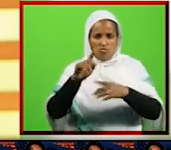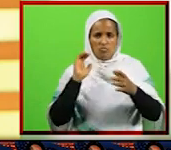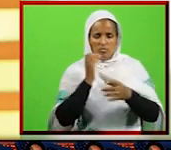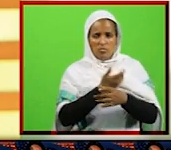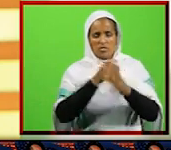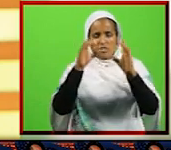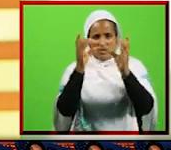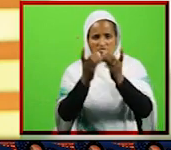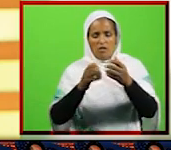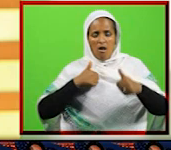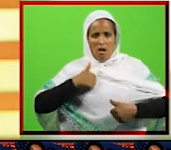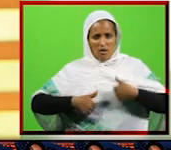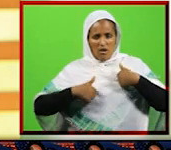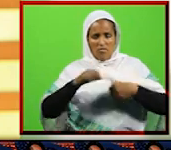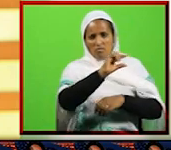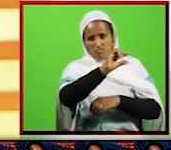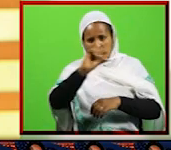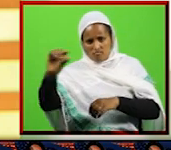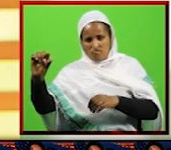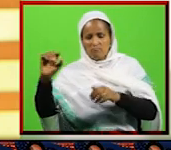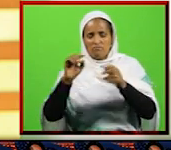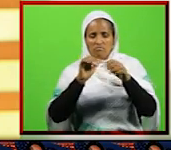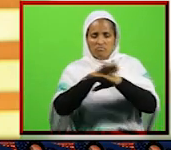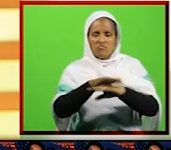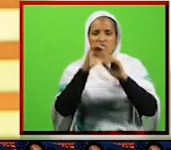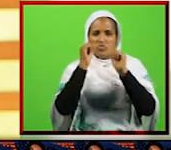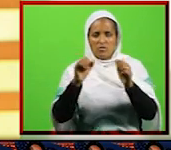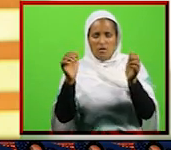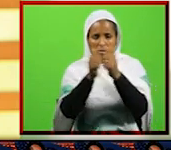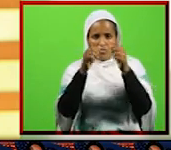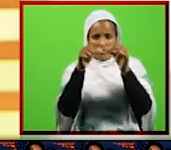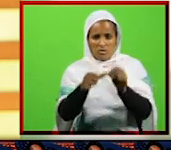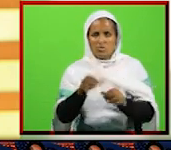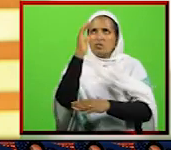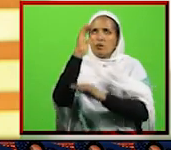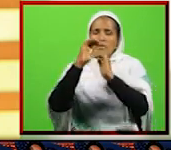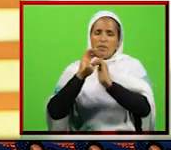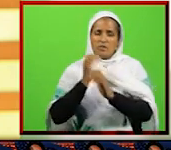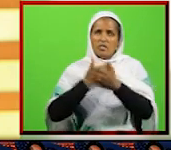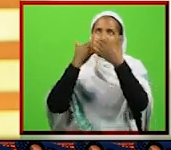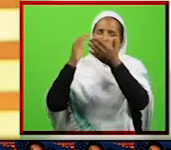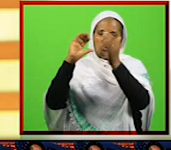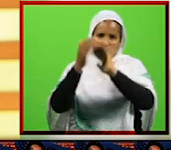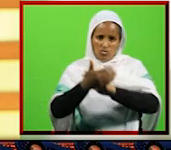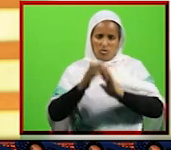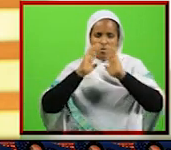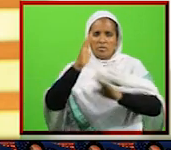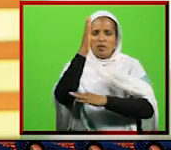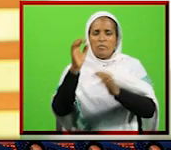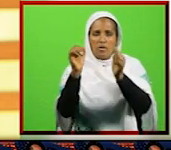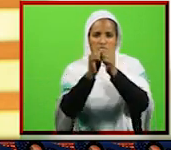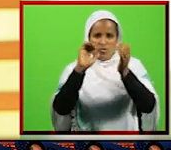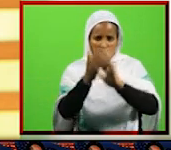ጥቆማ በዝግጅት ክፍላችን አድራሻ ልትልኩልን ትችላላችሁ። ስለነበረን ጊዜ ሁሉ እግዚአብሔር